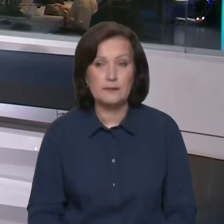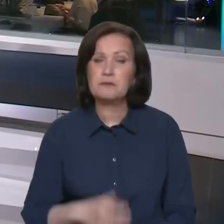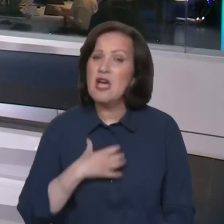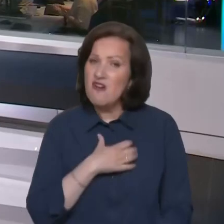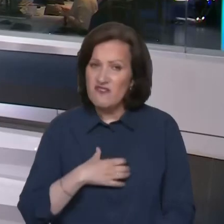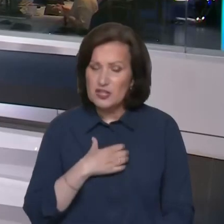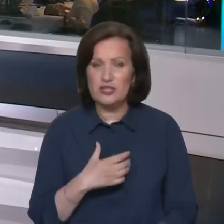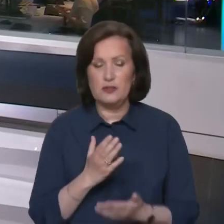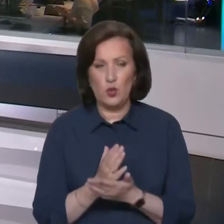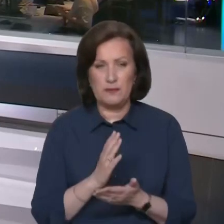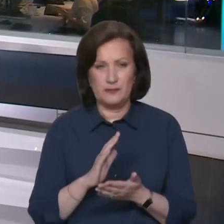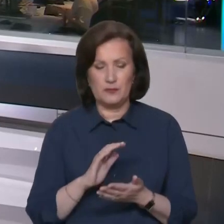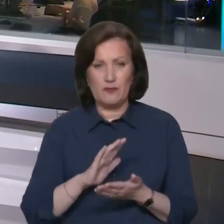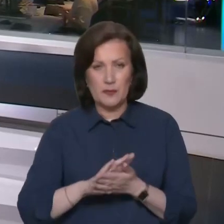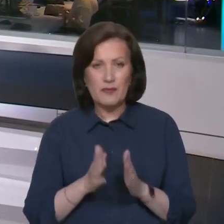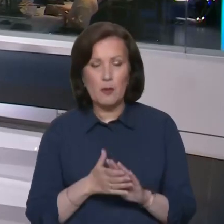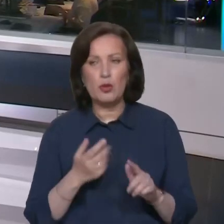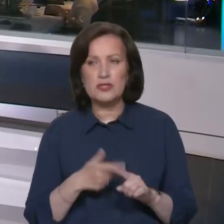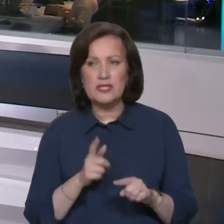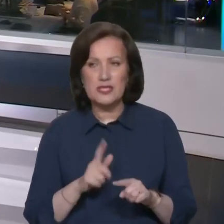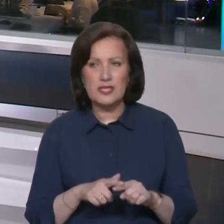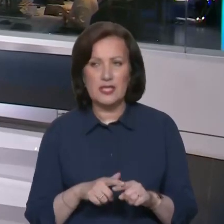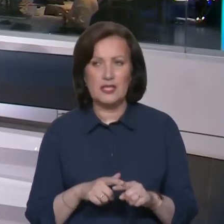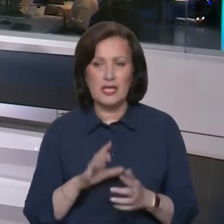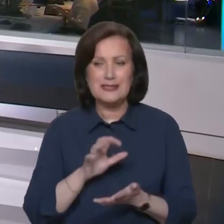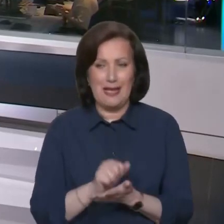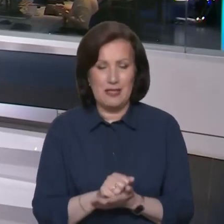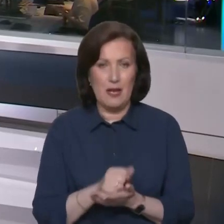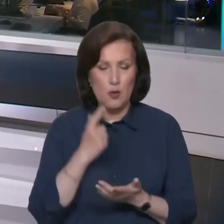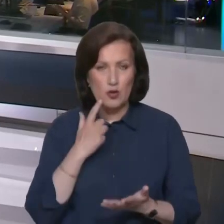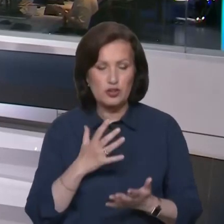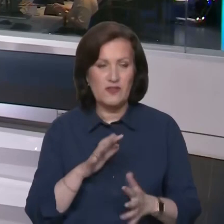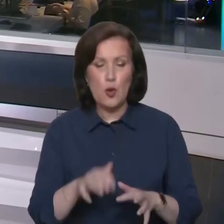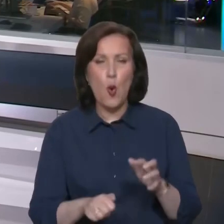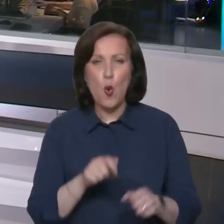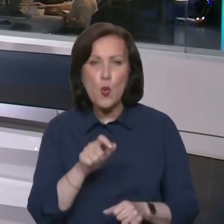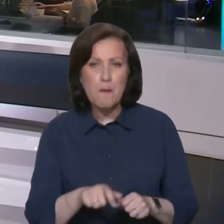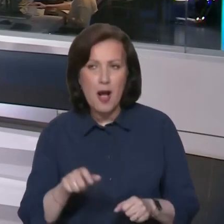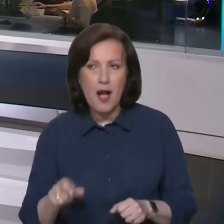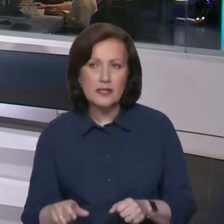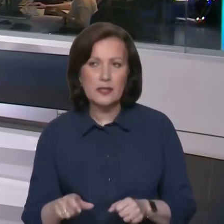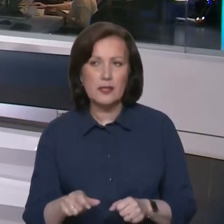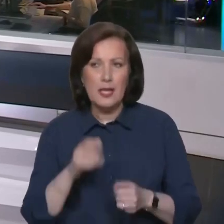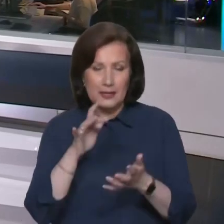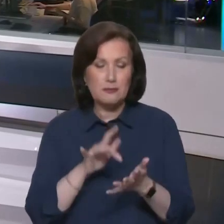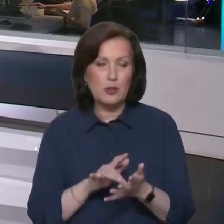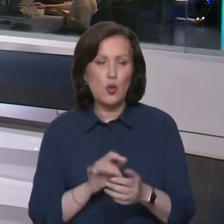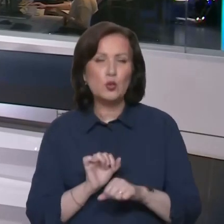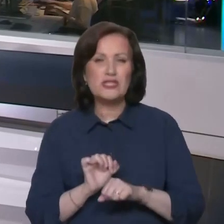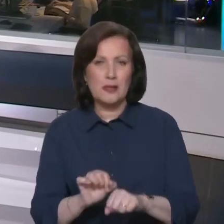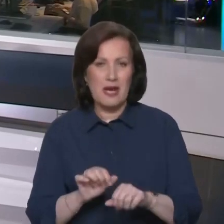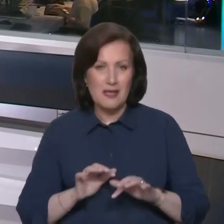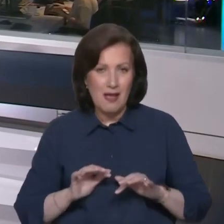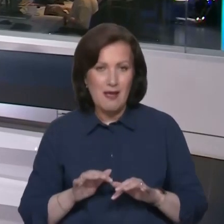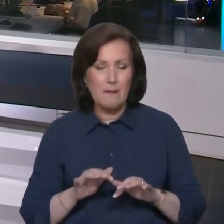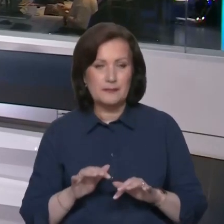важливість утримання тих позицій, які вони зайняли, очевидь, окупанти, і з метою стримання